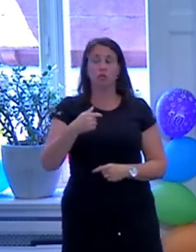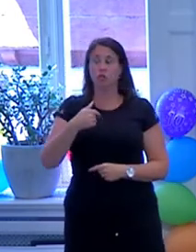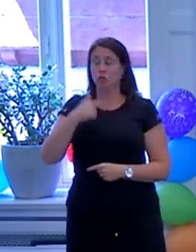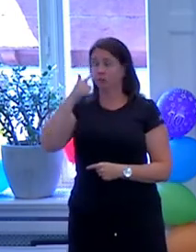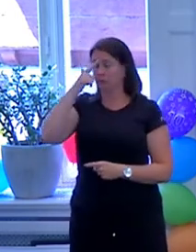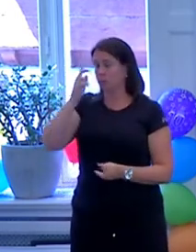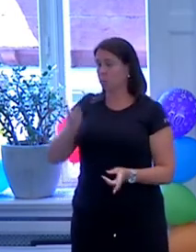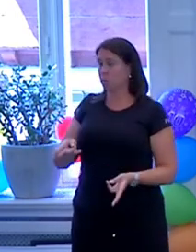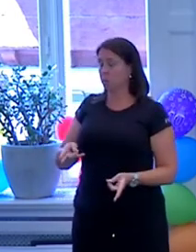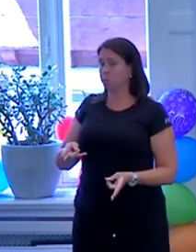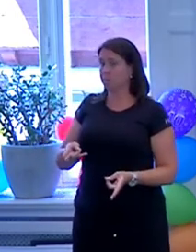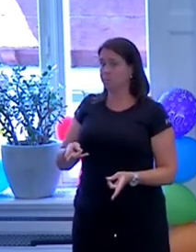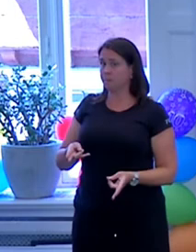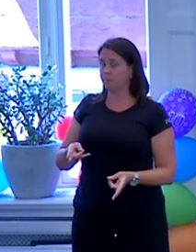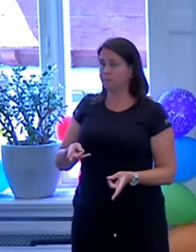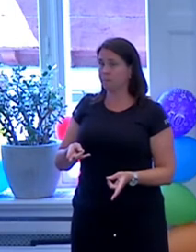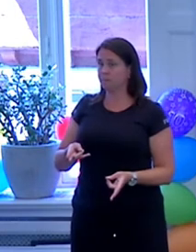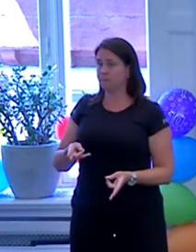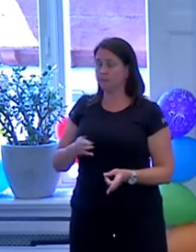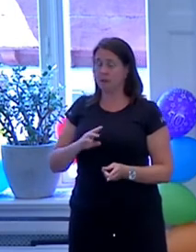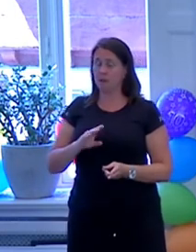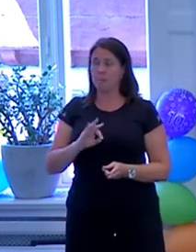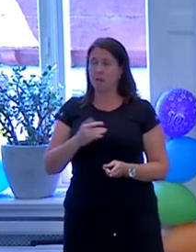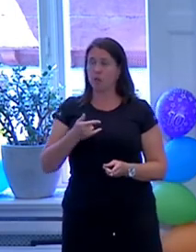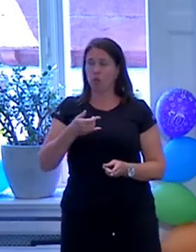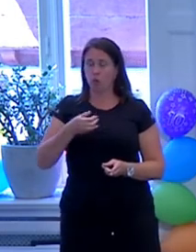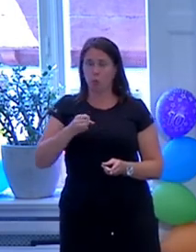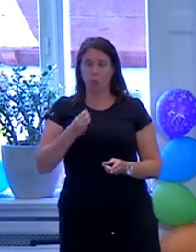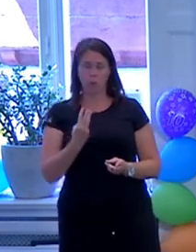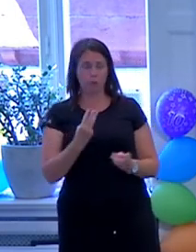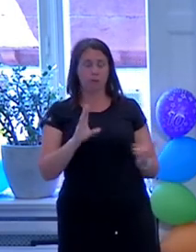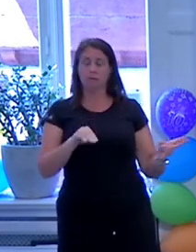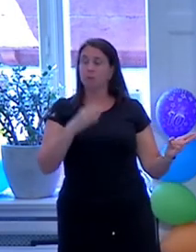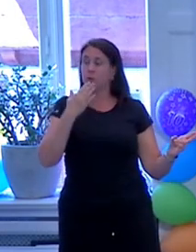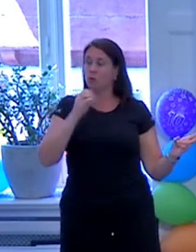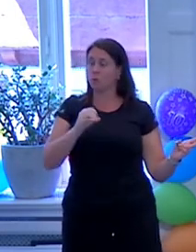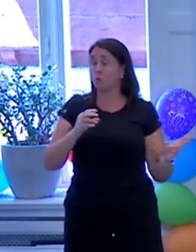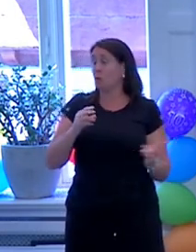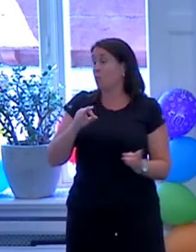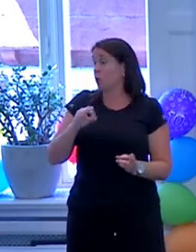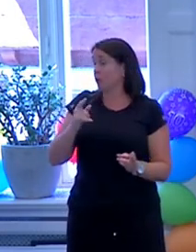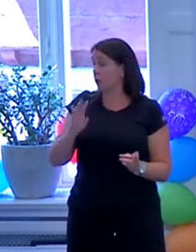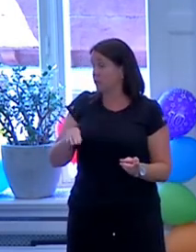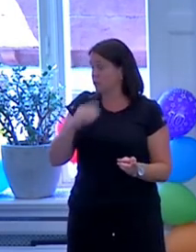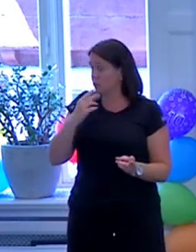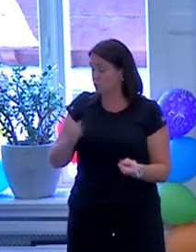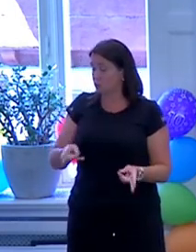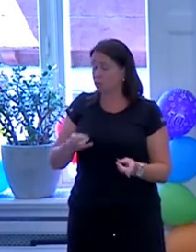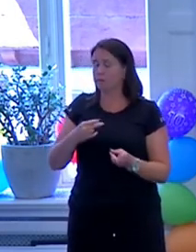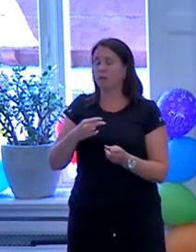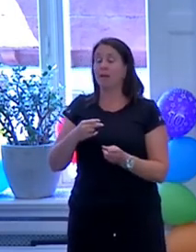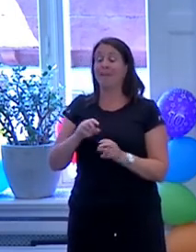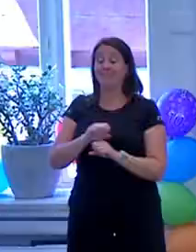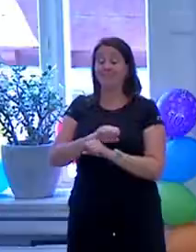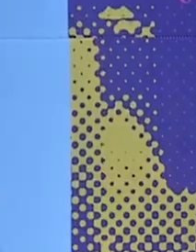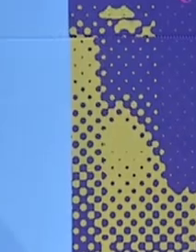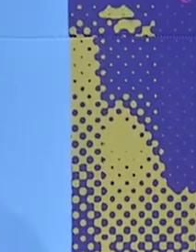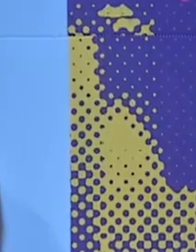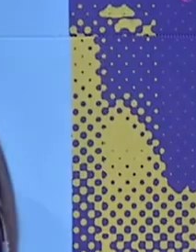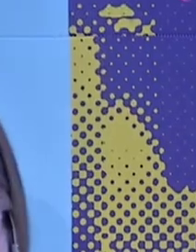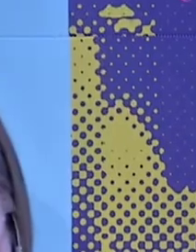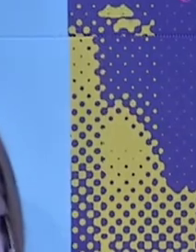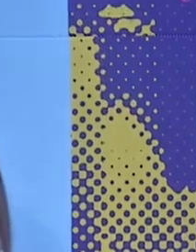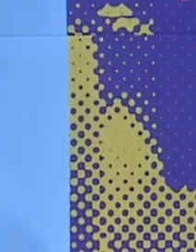att det som Matthew också pratade om, men även Patrik, det är ju också det att vi behöver dela informationen med